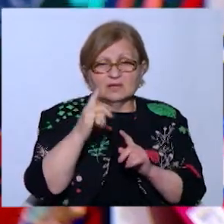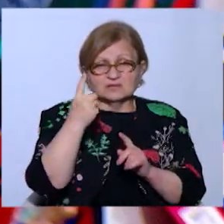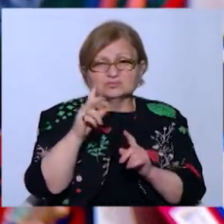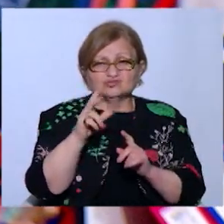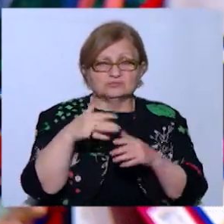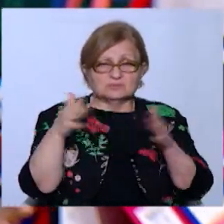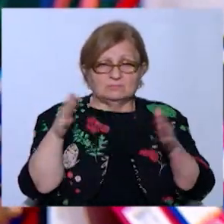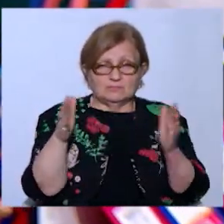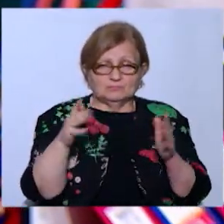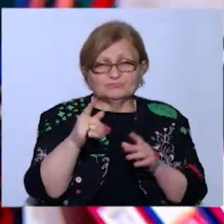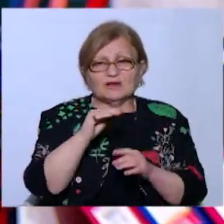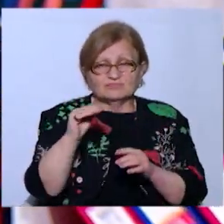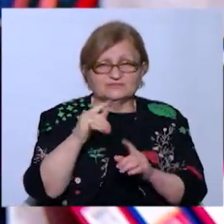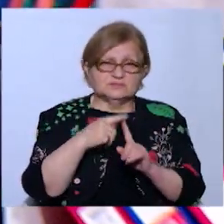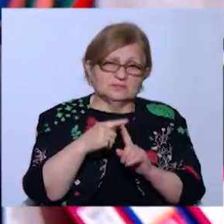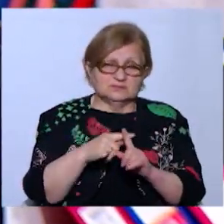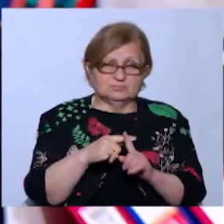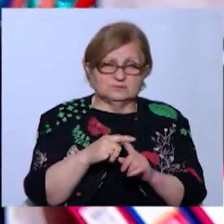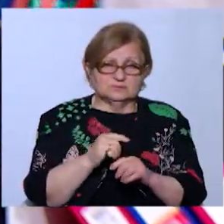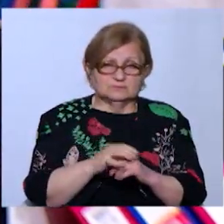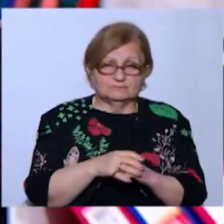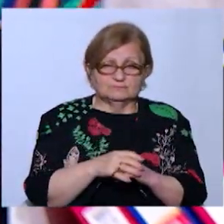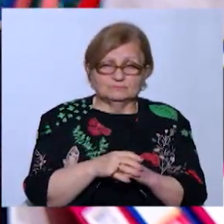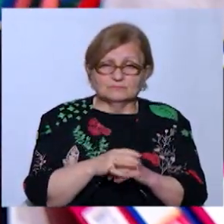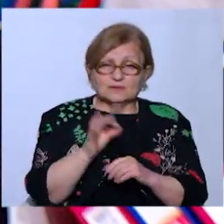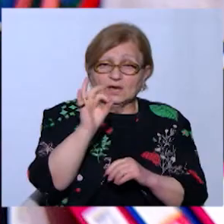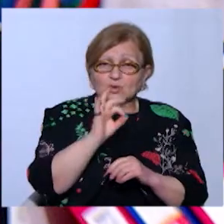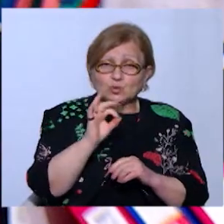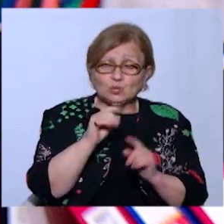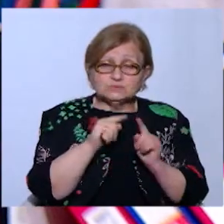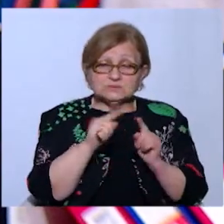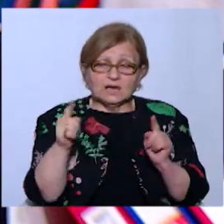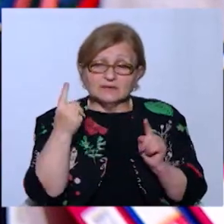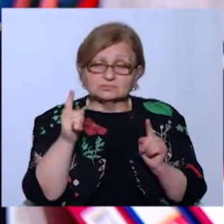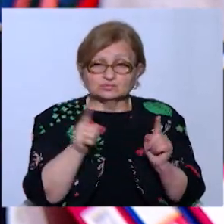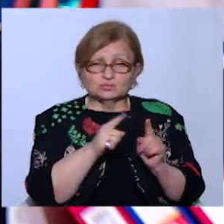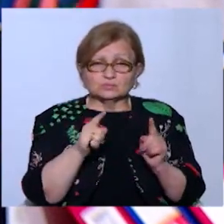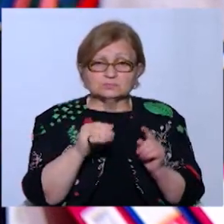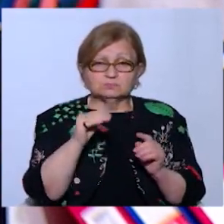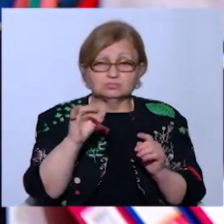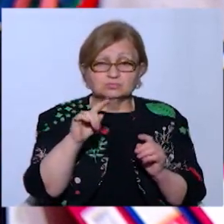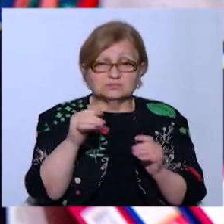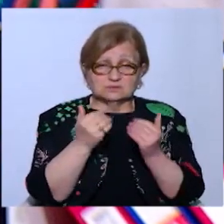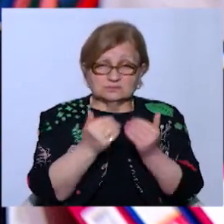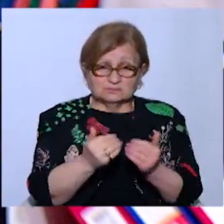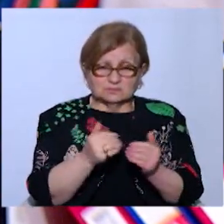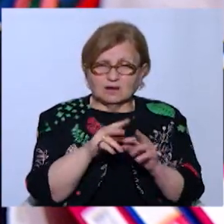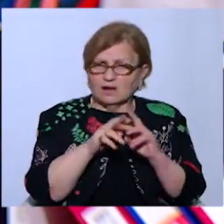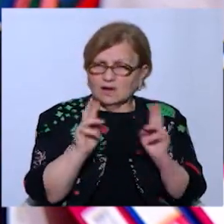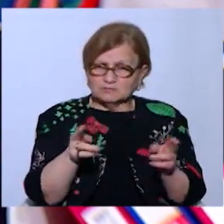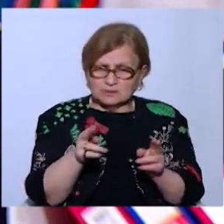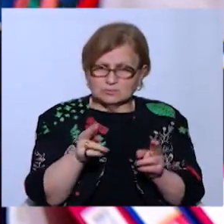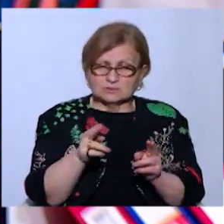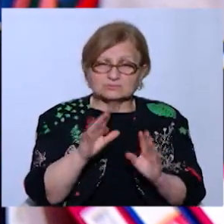და შესაბამისად f-იც დადებითი. ხოლო 0-სა და 1-ს შორის ყოფი ფუძისთვის ანალოგიურ